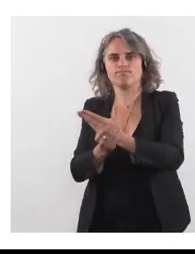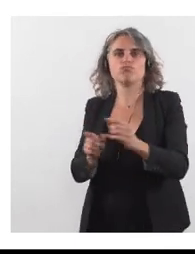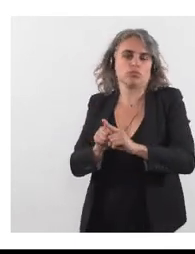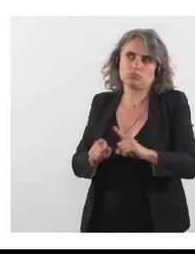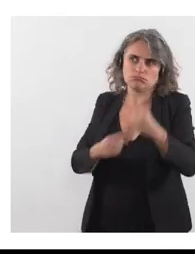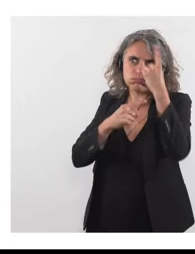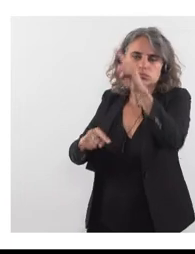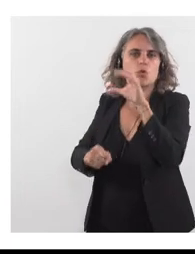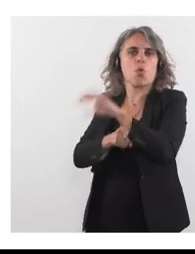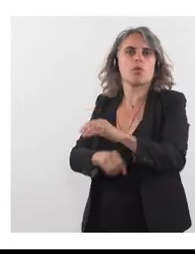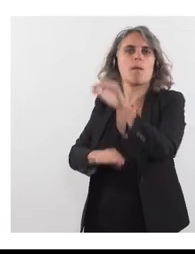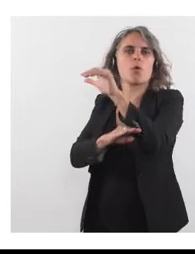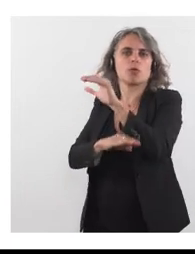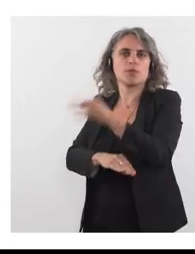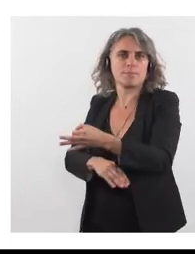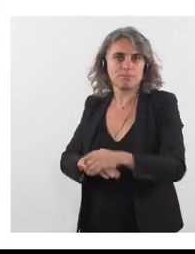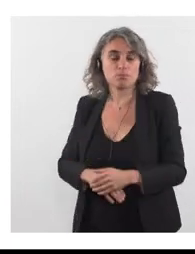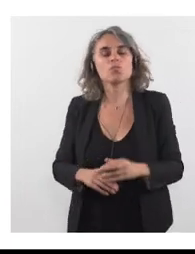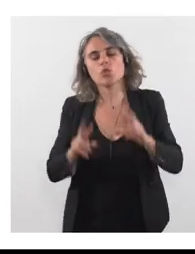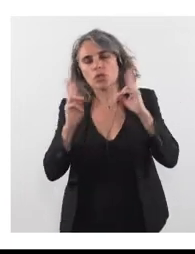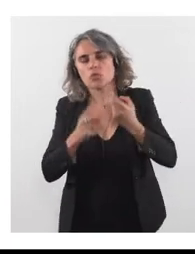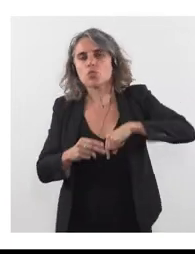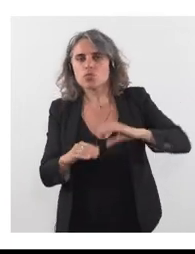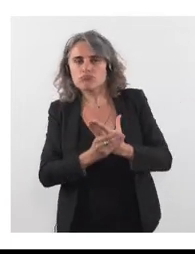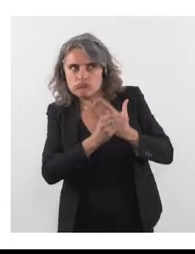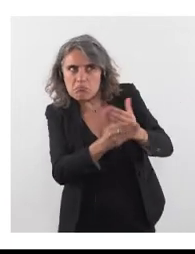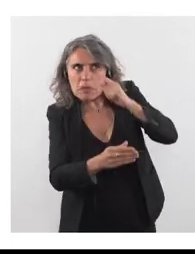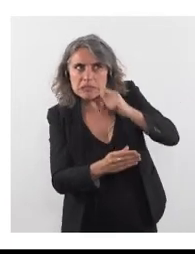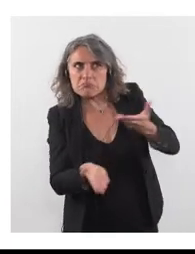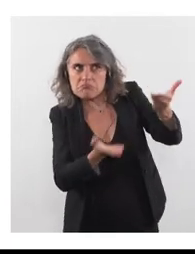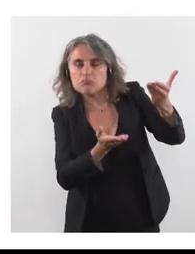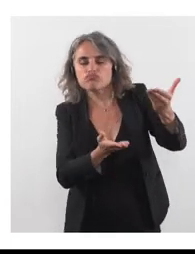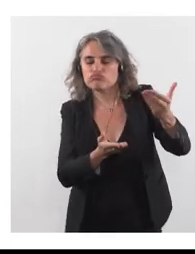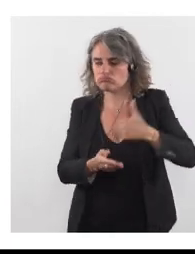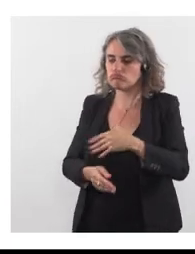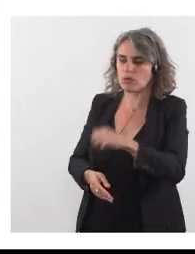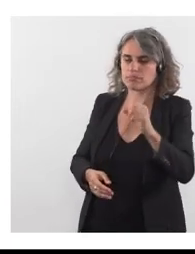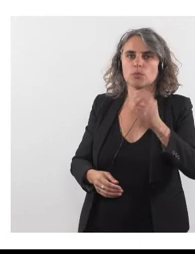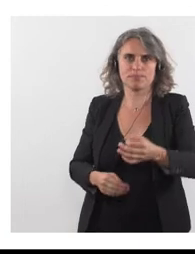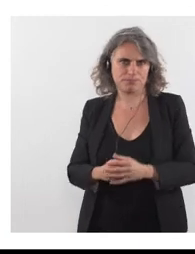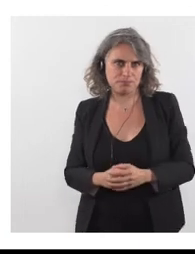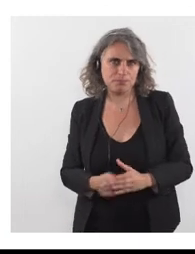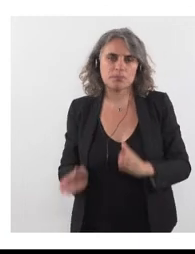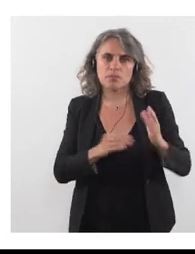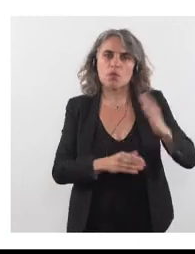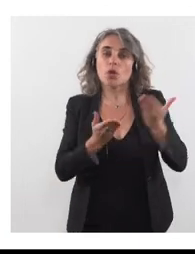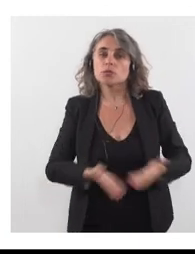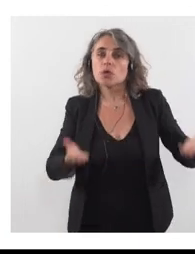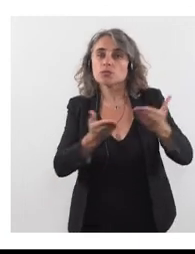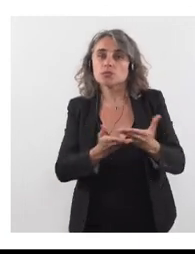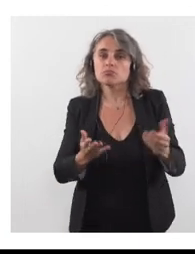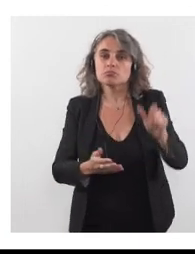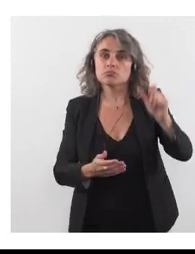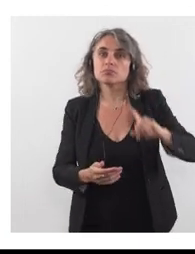belges pour qu'elles puissent plaider et en général ils prennent notre expertise et ils les reprennent. Fernandez, c'est une stagiaire